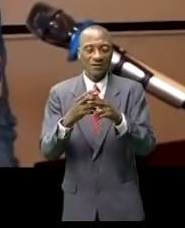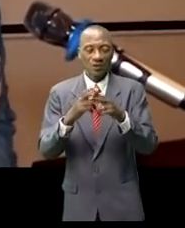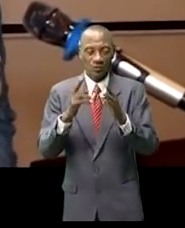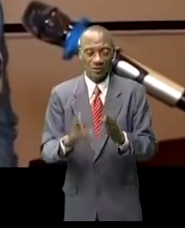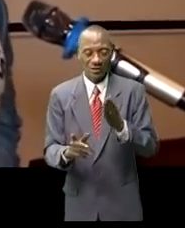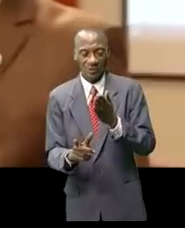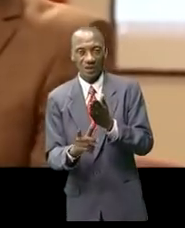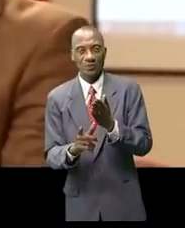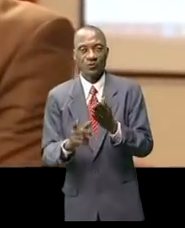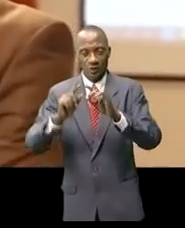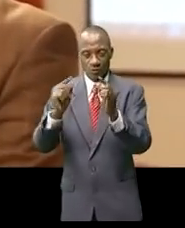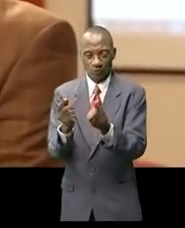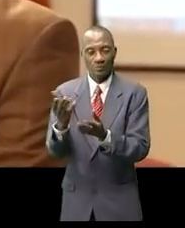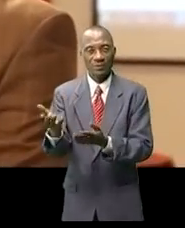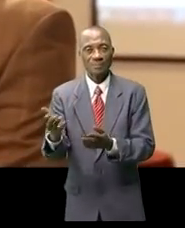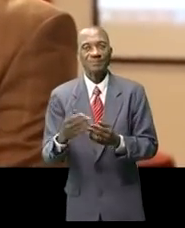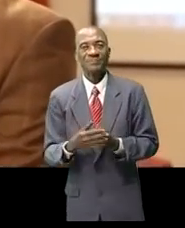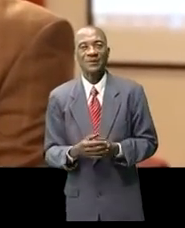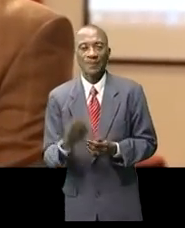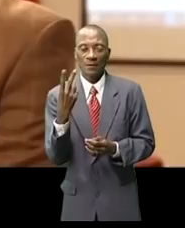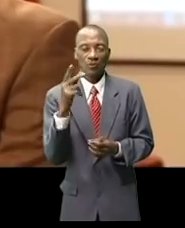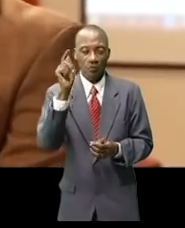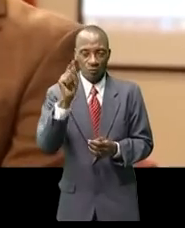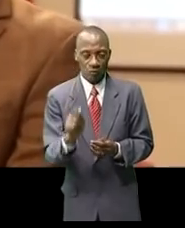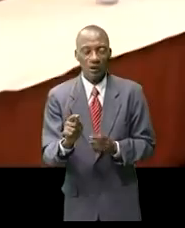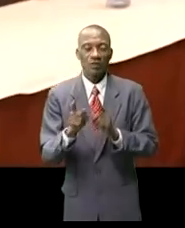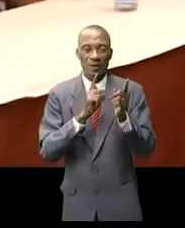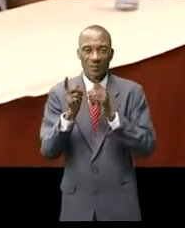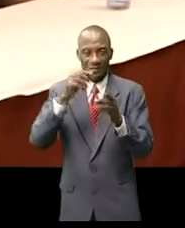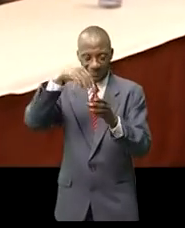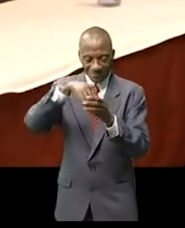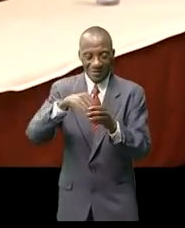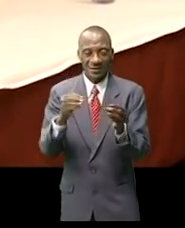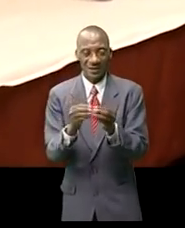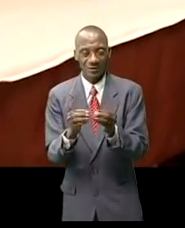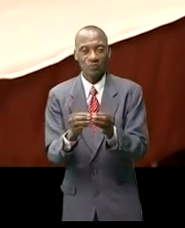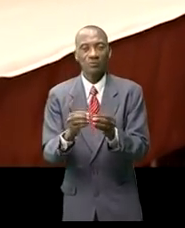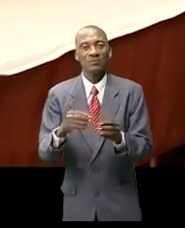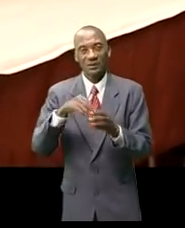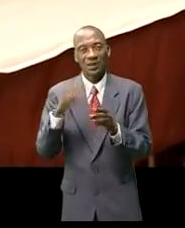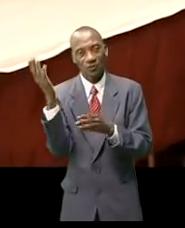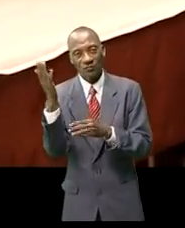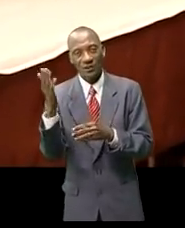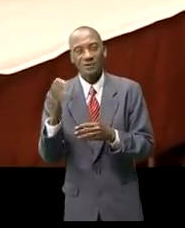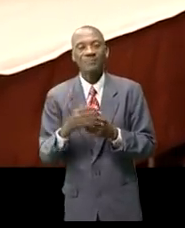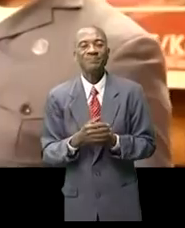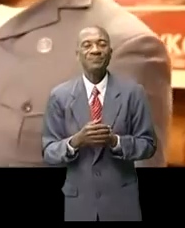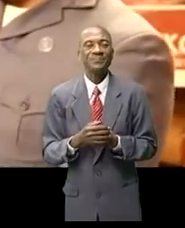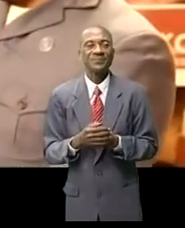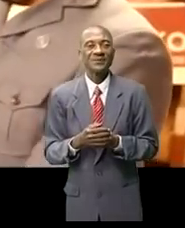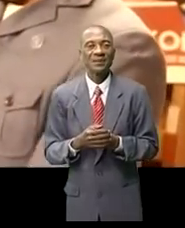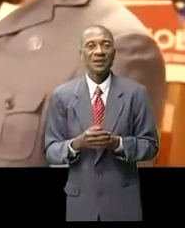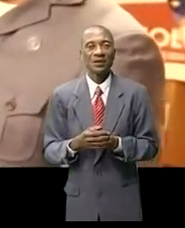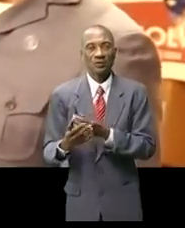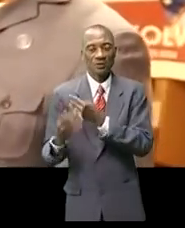mot d'ouverture. C'est ainsi que deux points ont été développés au cours de cette conférence. Le volet sécuritaire avec pour orateur Jeff